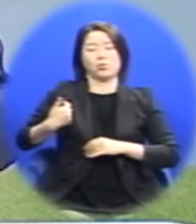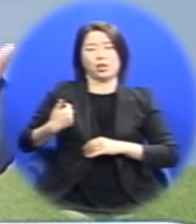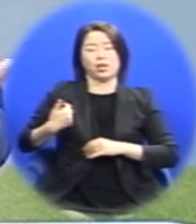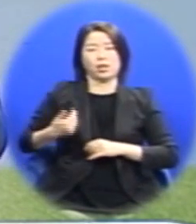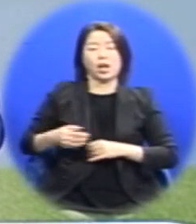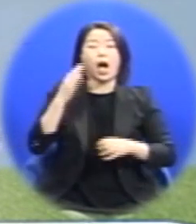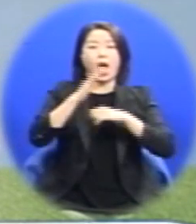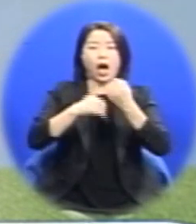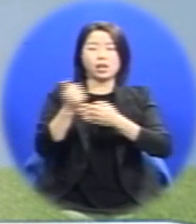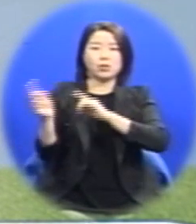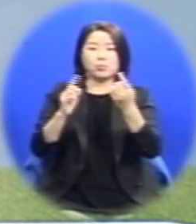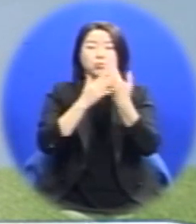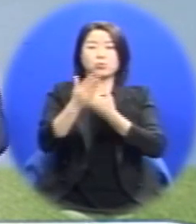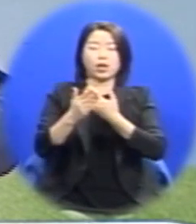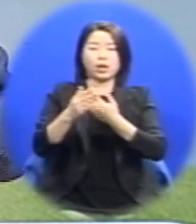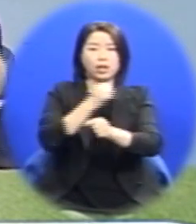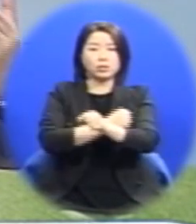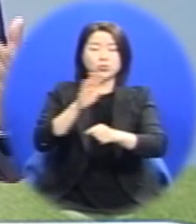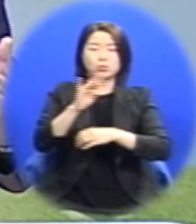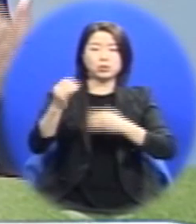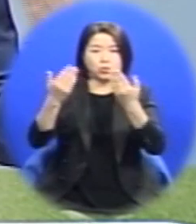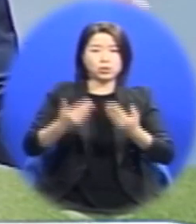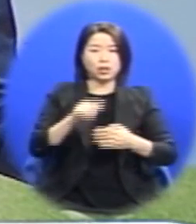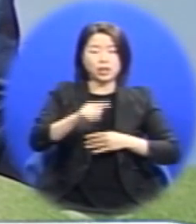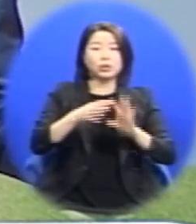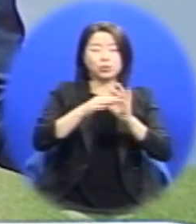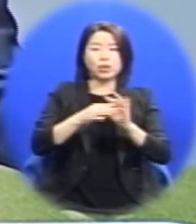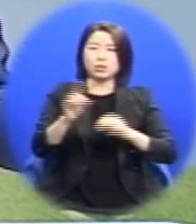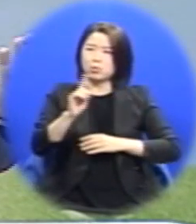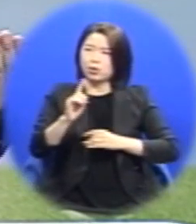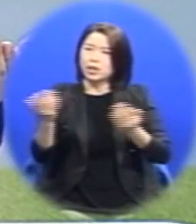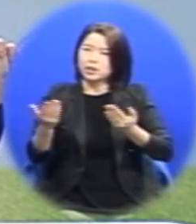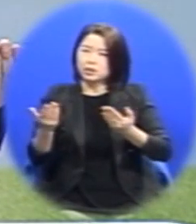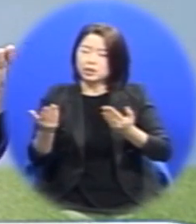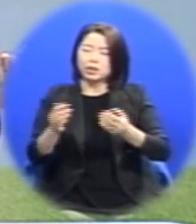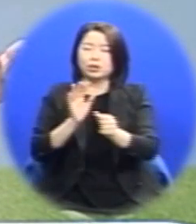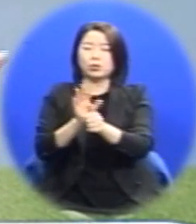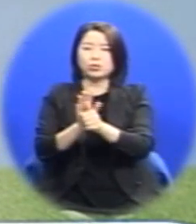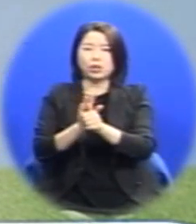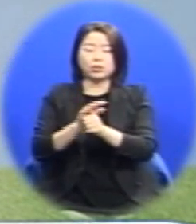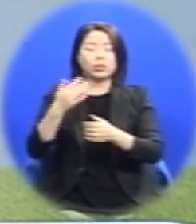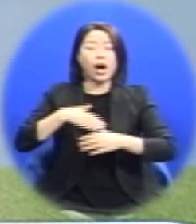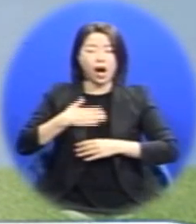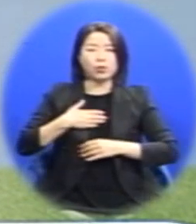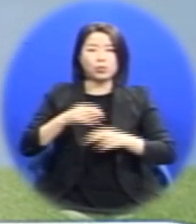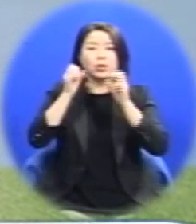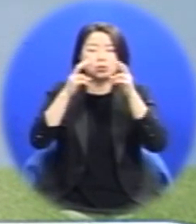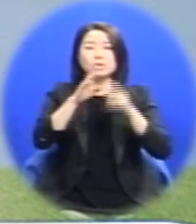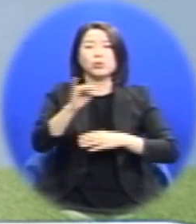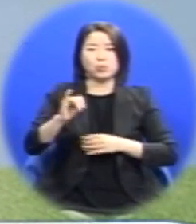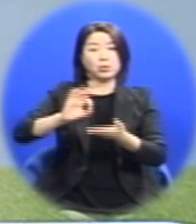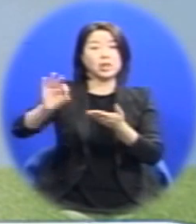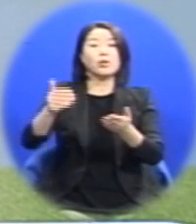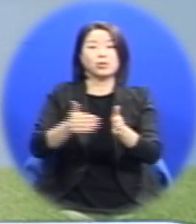하나님이 부흥회 사례를 주신 것은 뭔가 또 이것을 통해서 쓰라고 하는 일이 있을 거라고 생각하고 그래서 선교비로